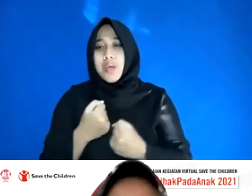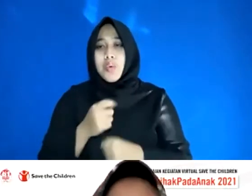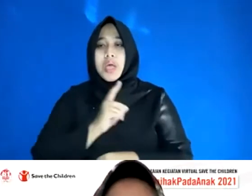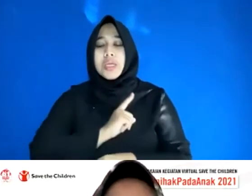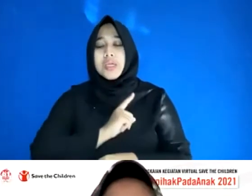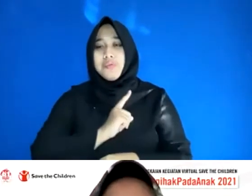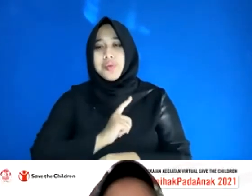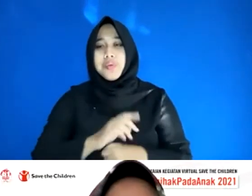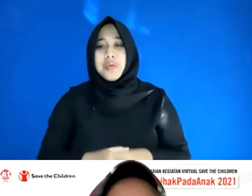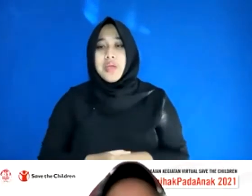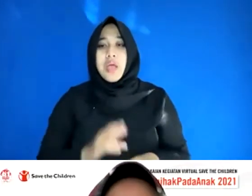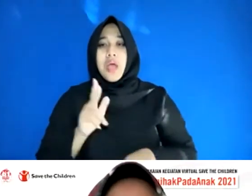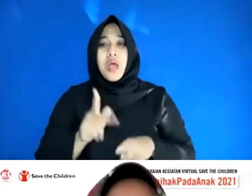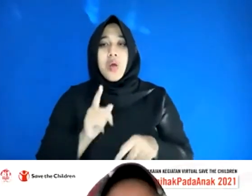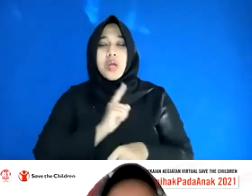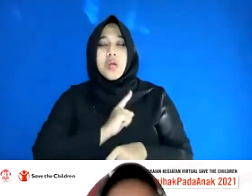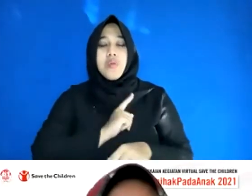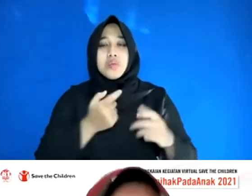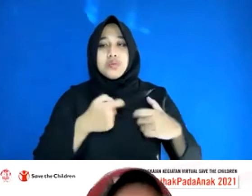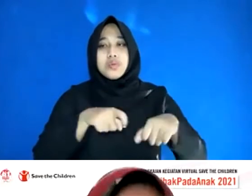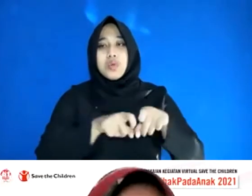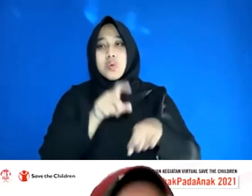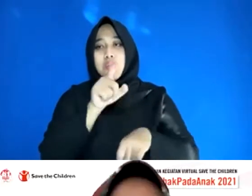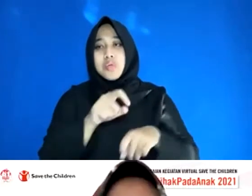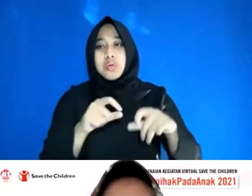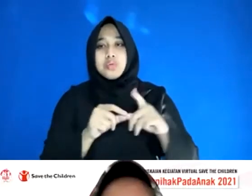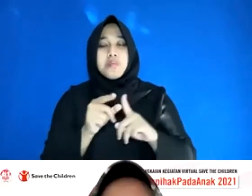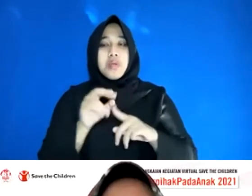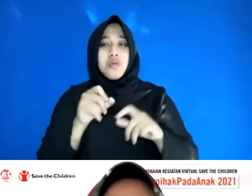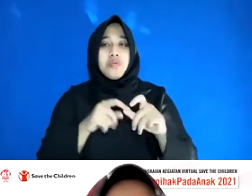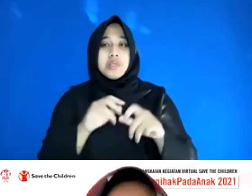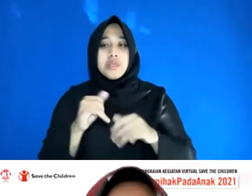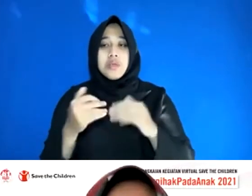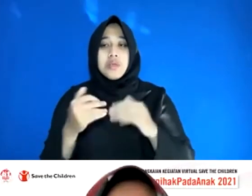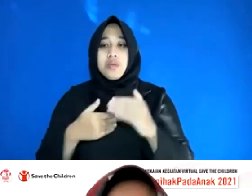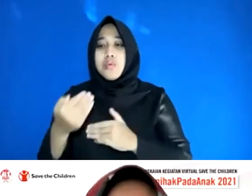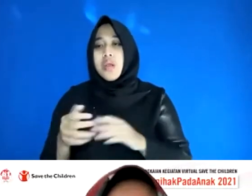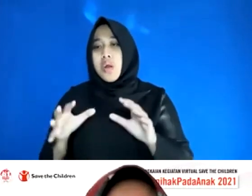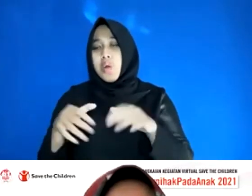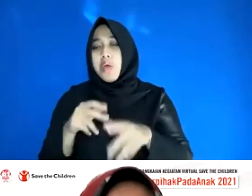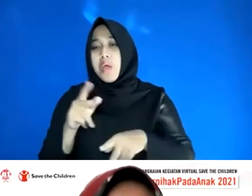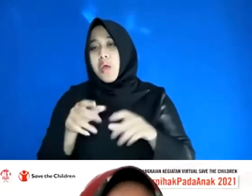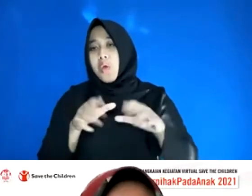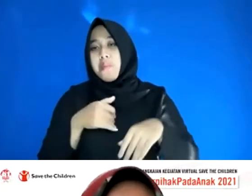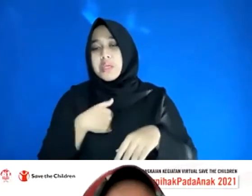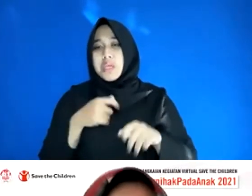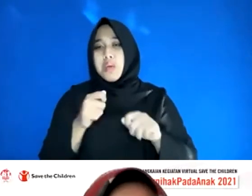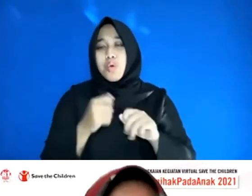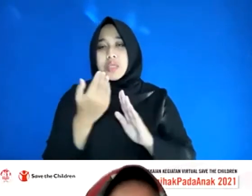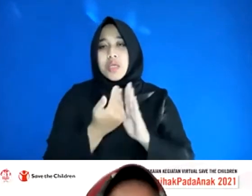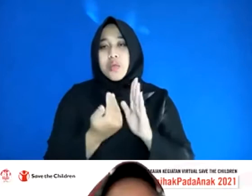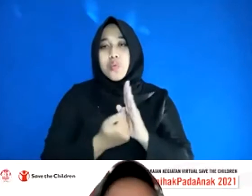individu. Kalau individu sesuai kebutuhan supervisinya, kemudian kelompok, kalau kelompok saya jadwalkan setiap